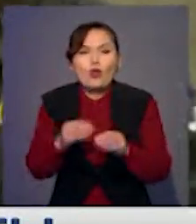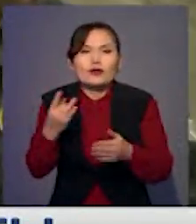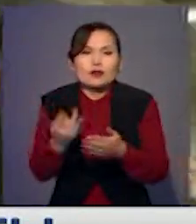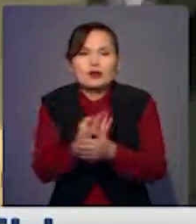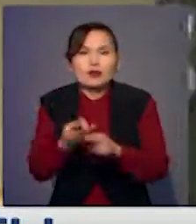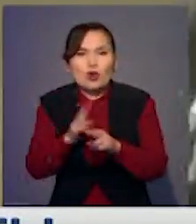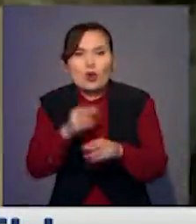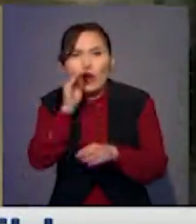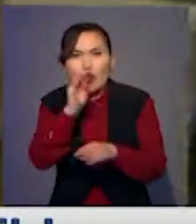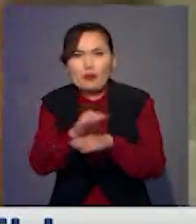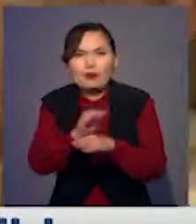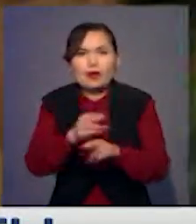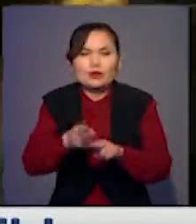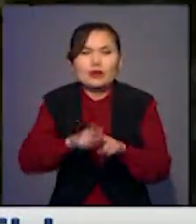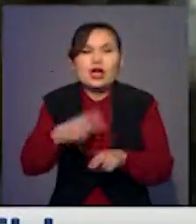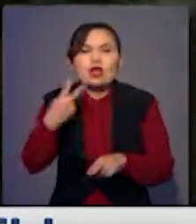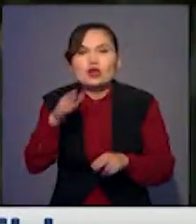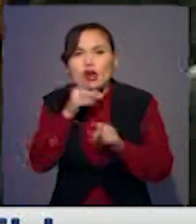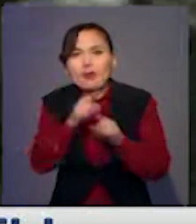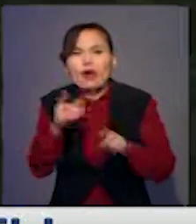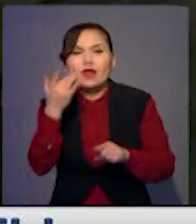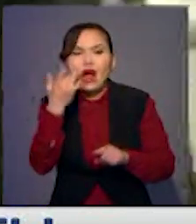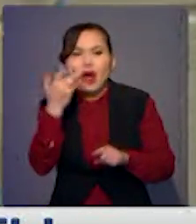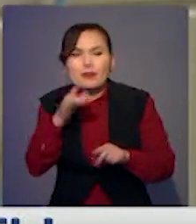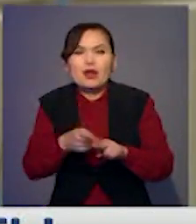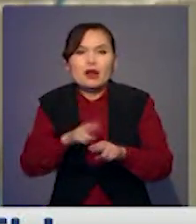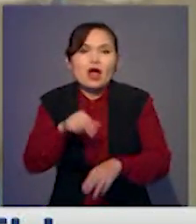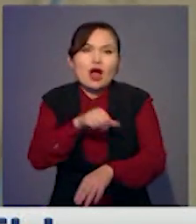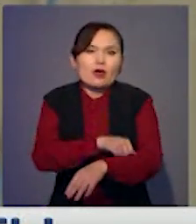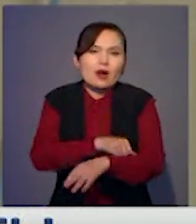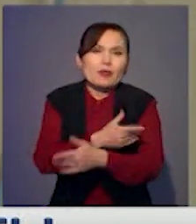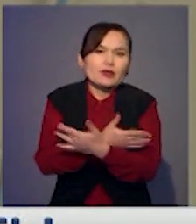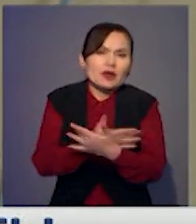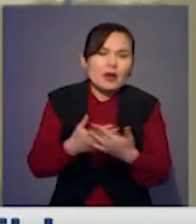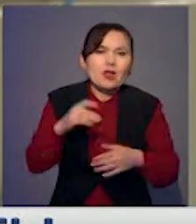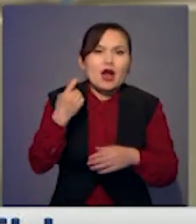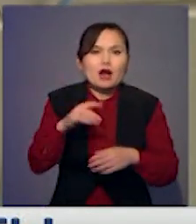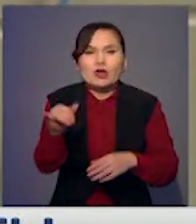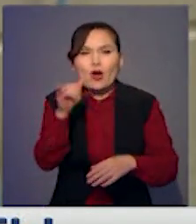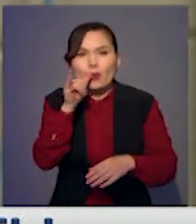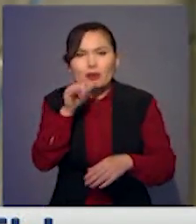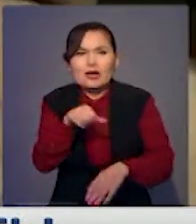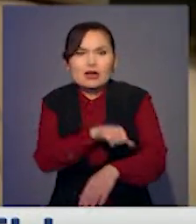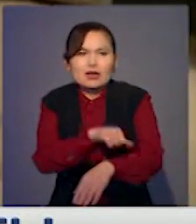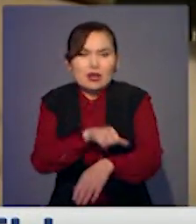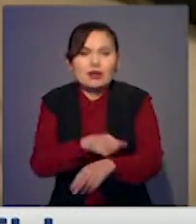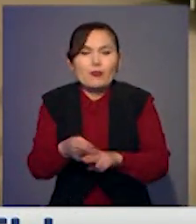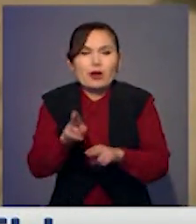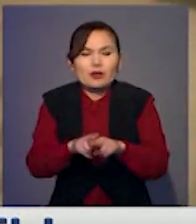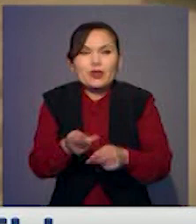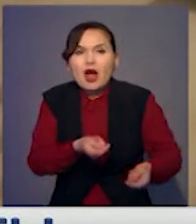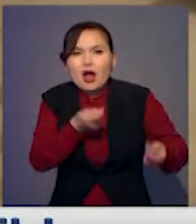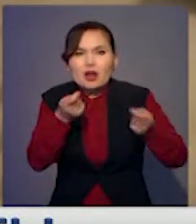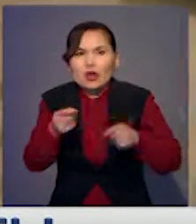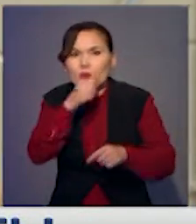Атап айтқанда, 20 жылдан бері Америкаға кокаин, героин, метамфетамин және марихуана есірткісін